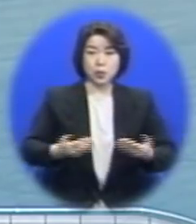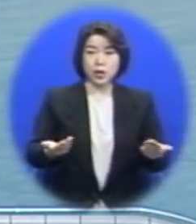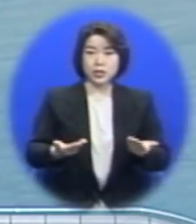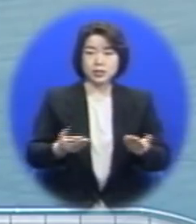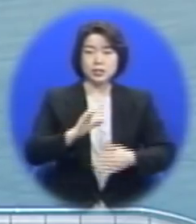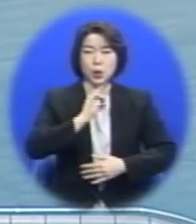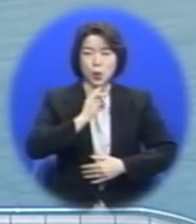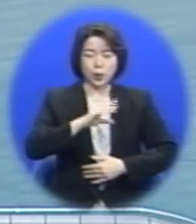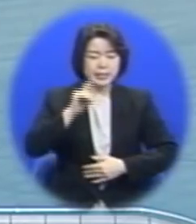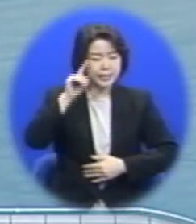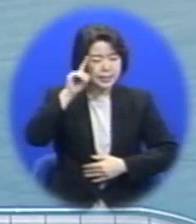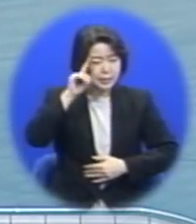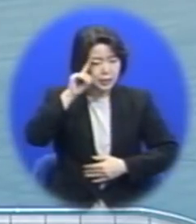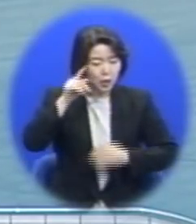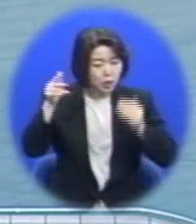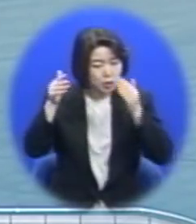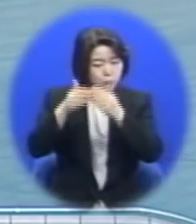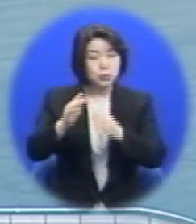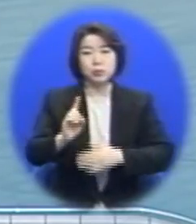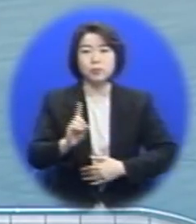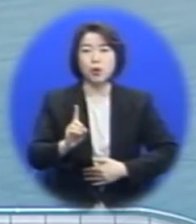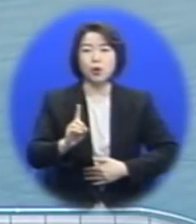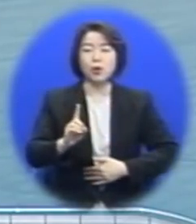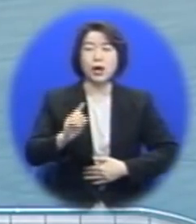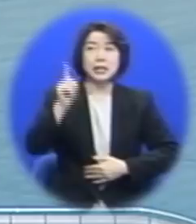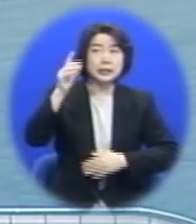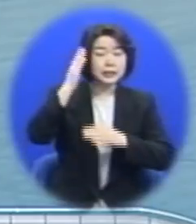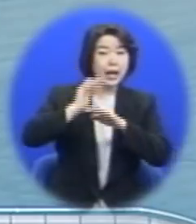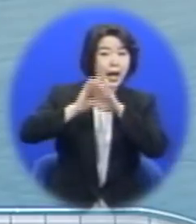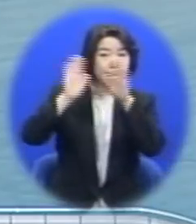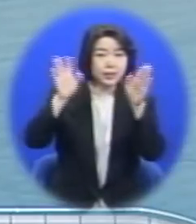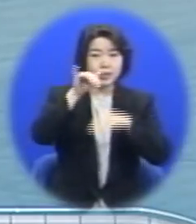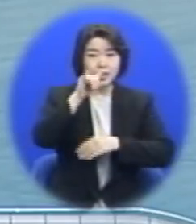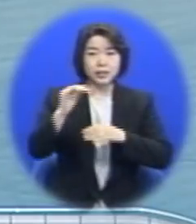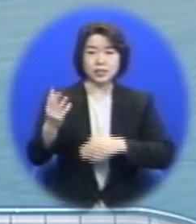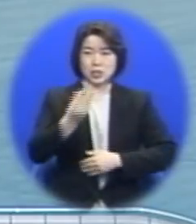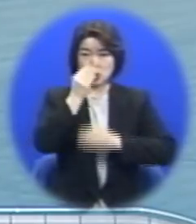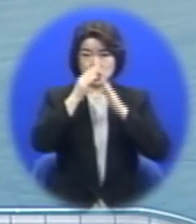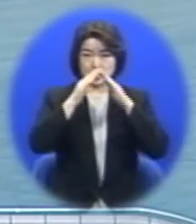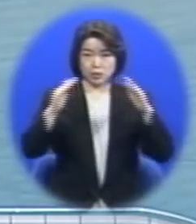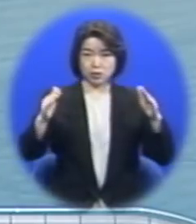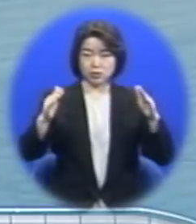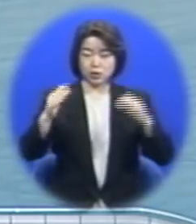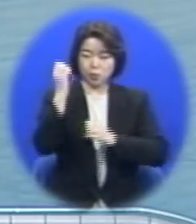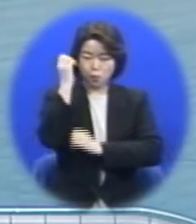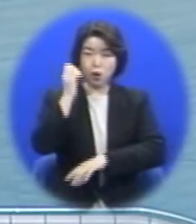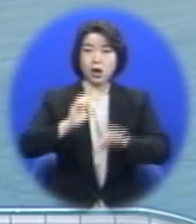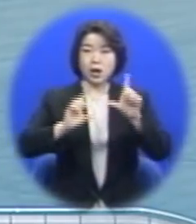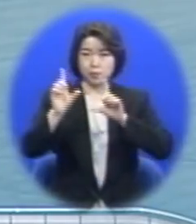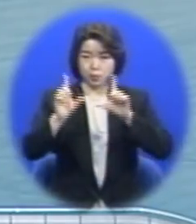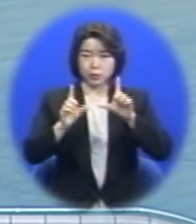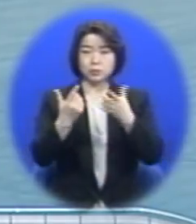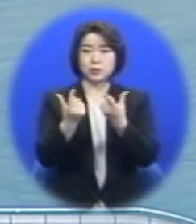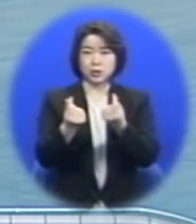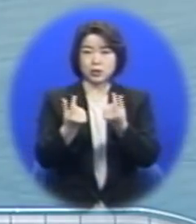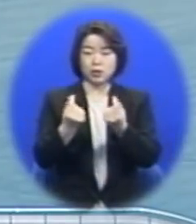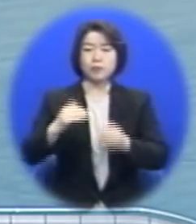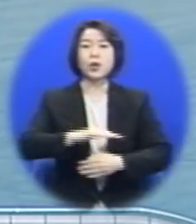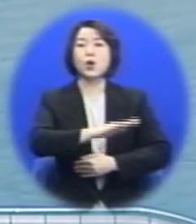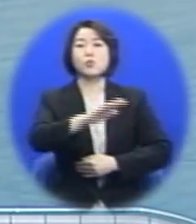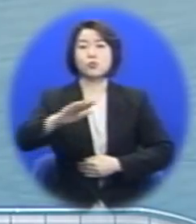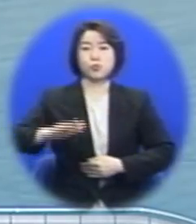우리가 신경 써야 할 일이 있다면 그 하늘에 있는 성전, 원형인 그 교회처럼 우리